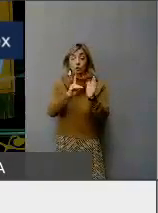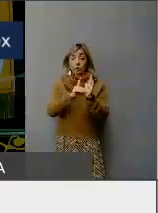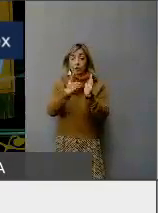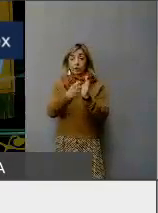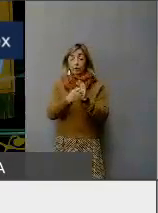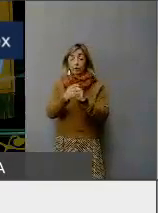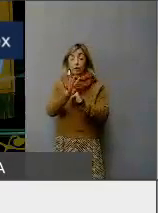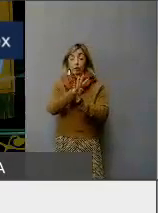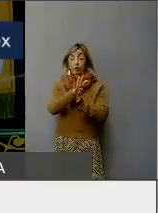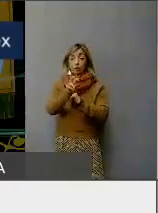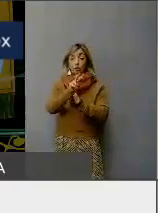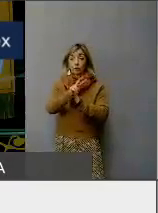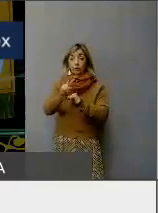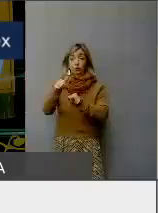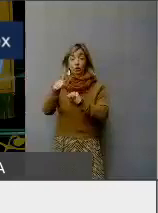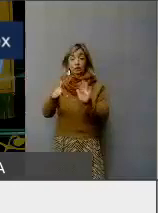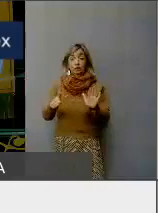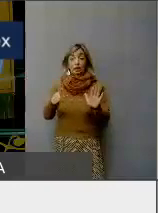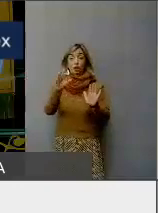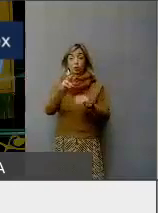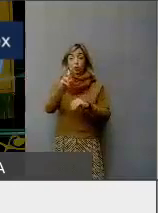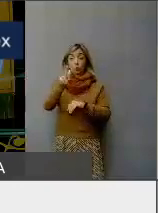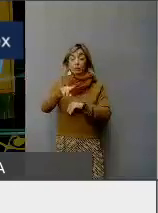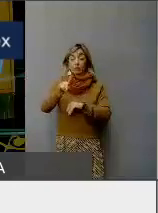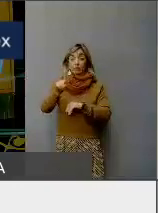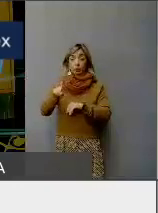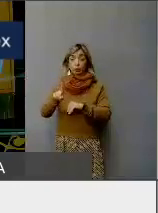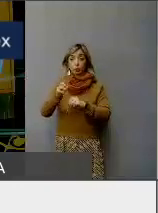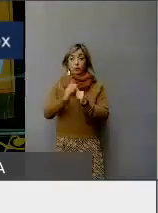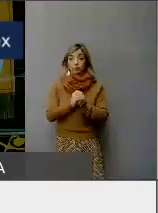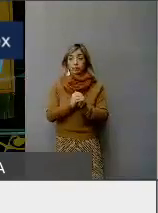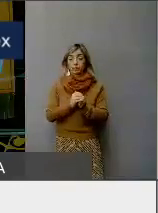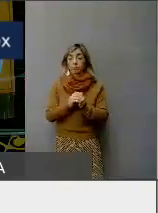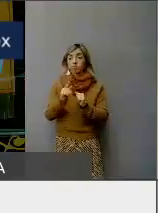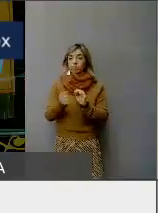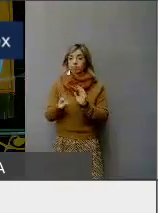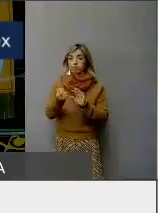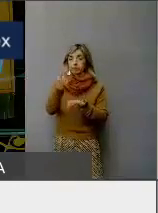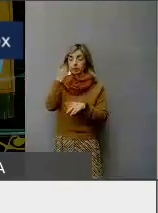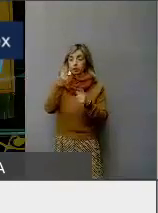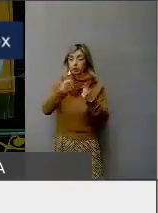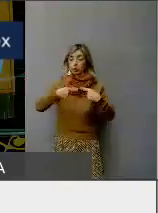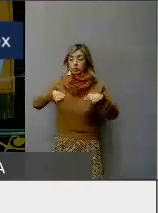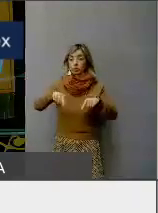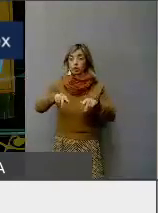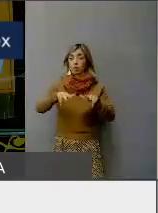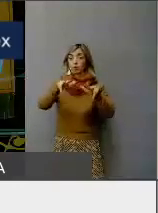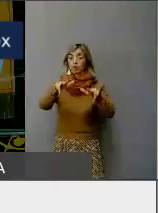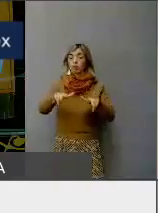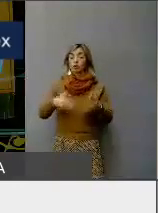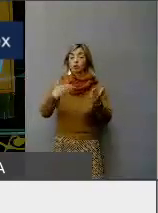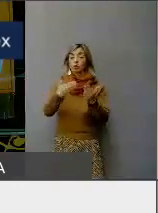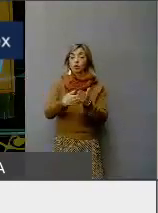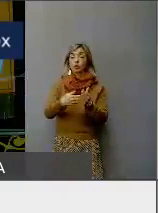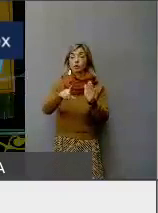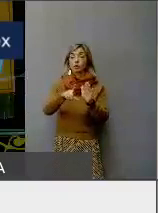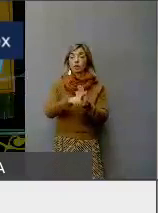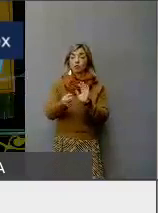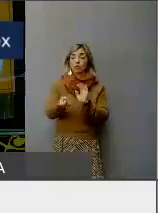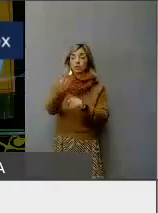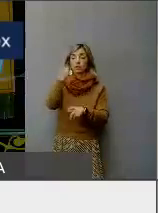26 ottobre 2000 21 iniziativa anche questa il consiglio approvazione della proposta di legge di iniziativa popolare